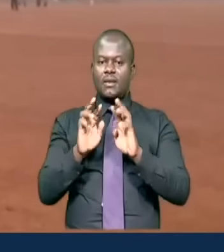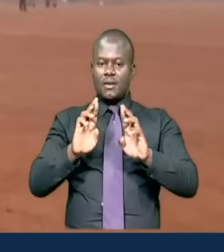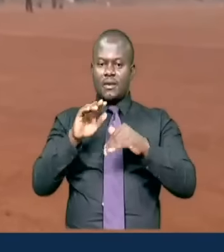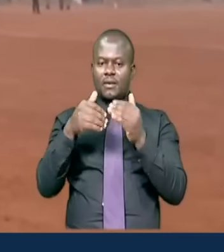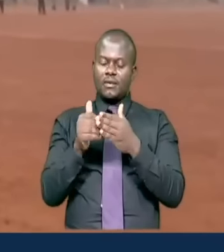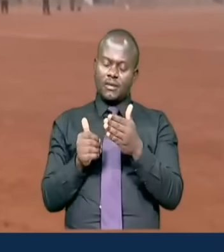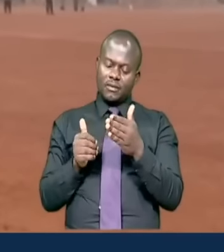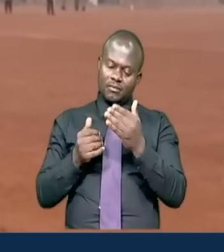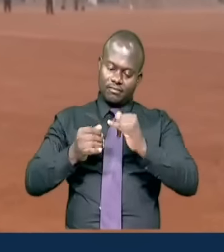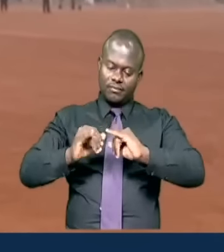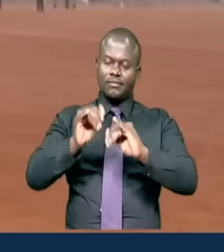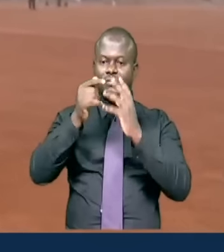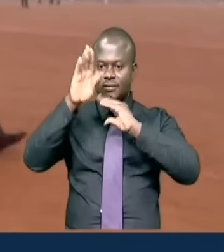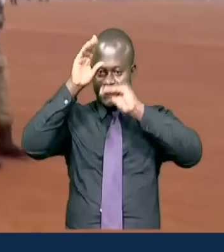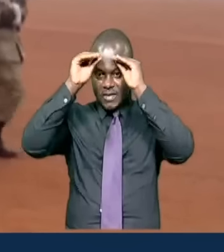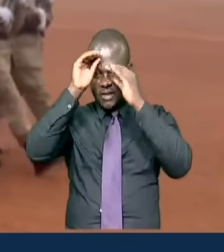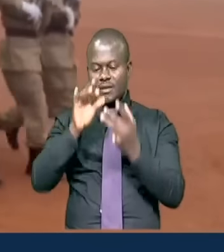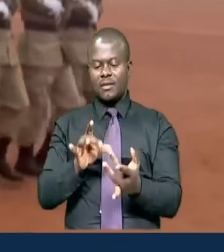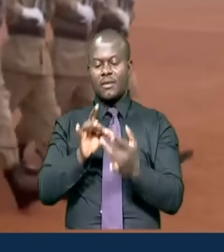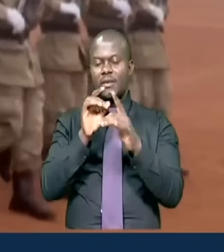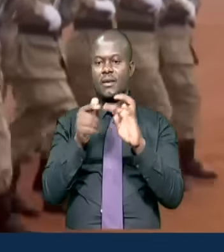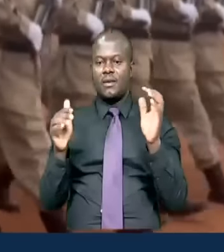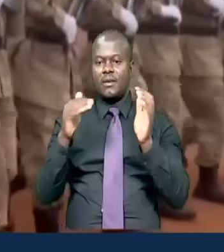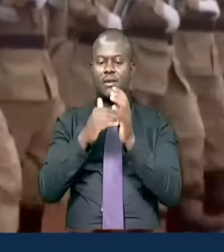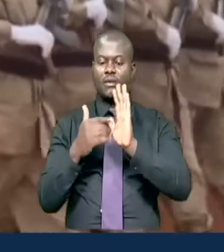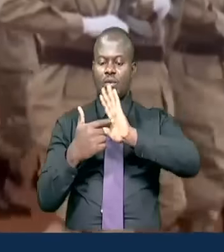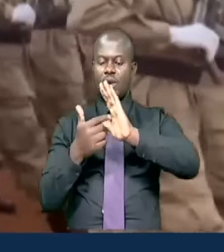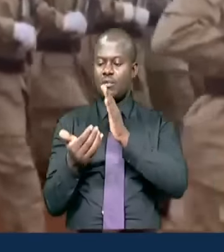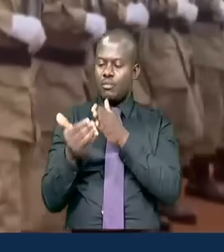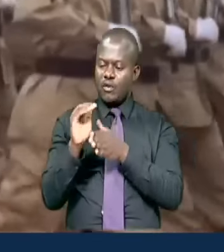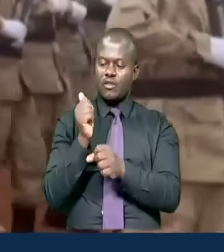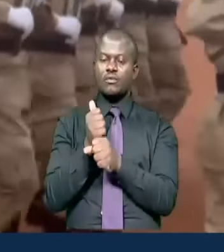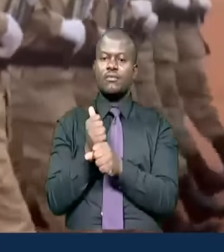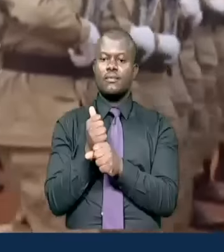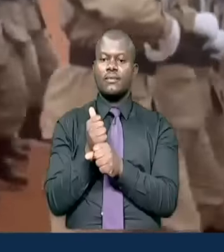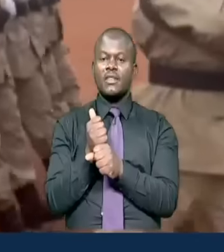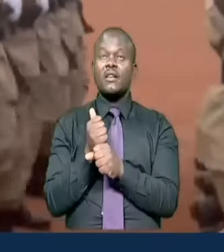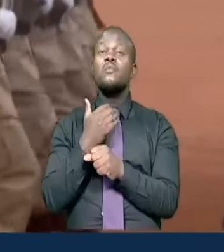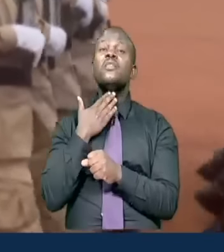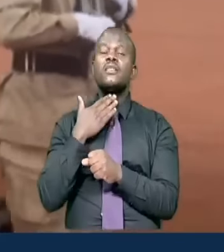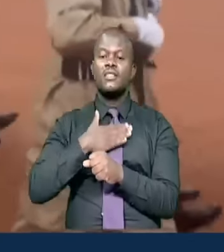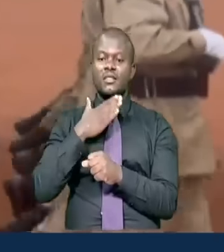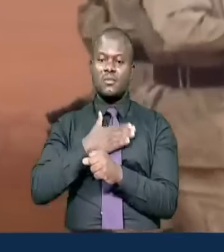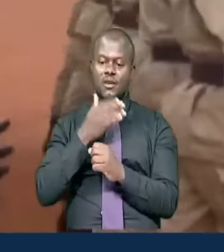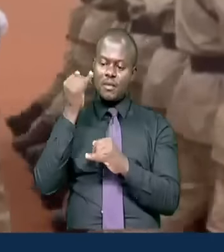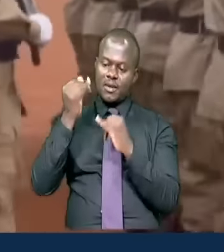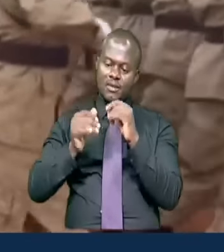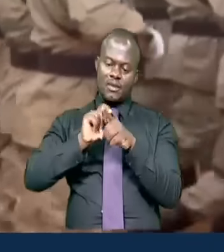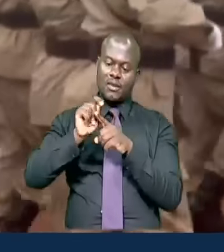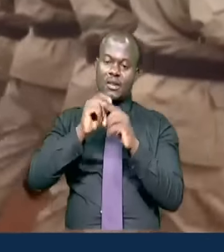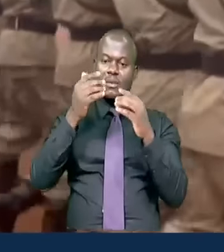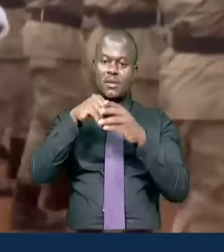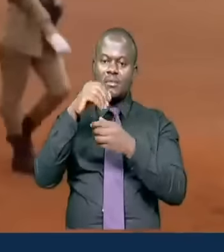mu bikorwa ibyo bize by'umwihariko cyane cyane kurangwa n'ubunyamwuga. Bishimiye ko basoje aya masomo bari bamazemo